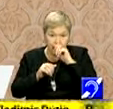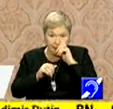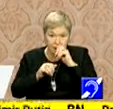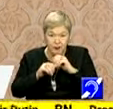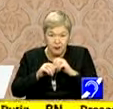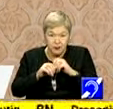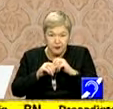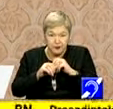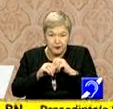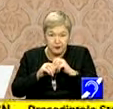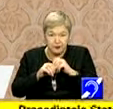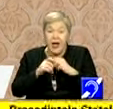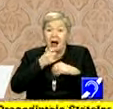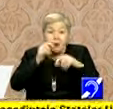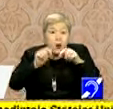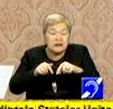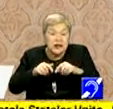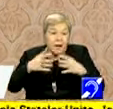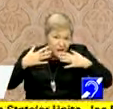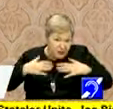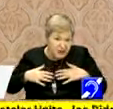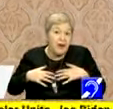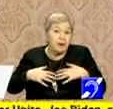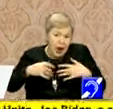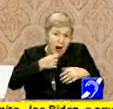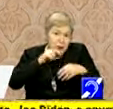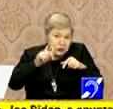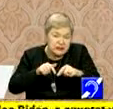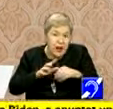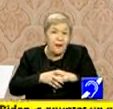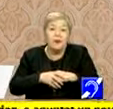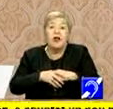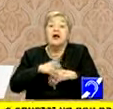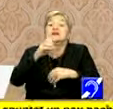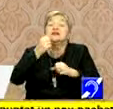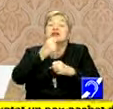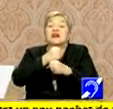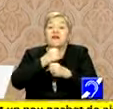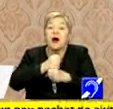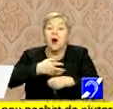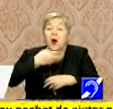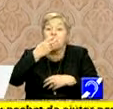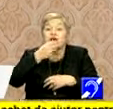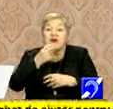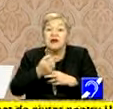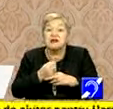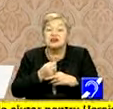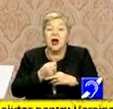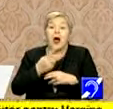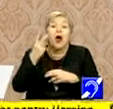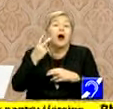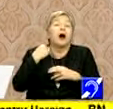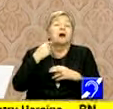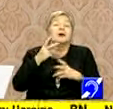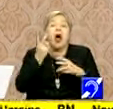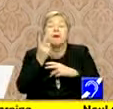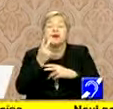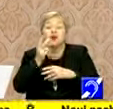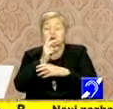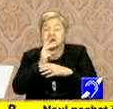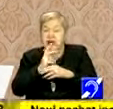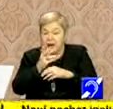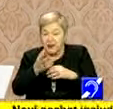poate acest an, ne-am dorit să aibă loc acest an, un summit bilateral între cele două guverne pentru a